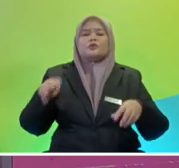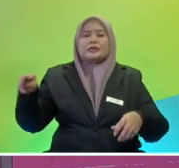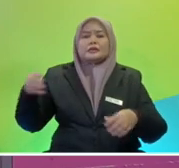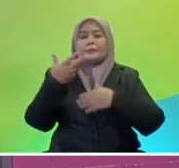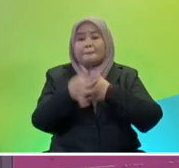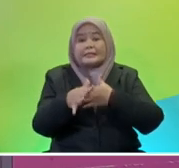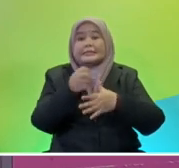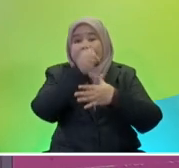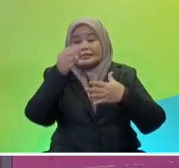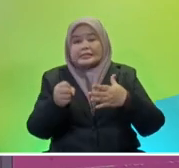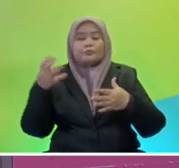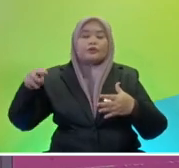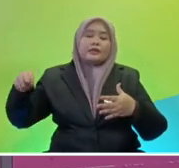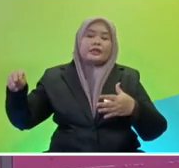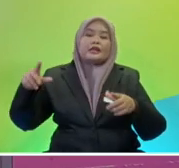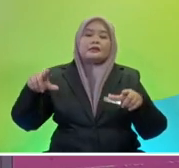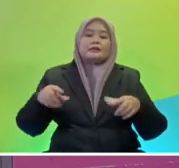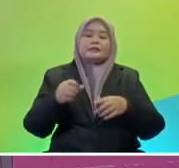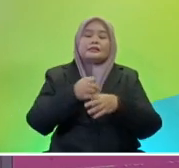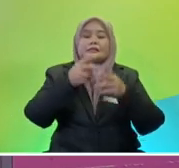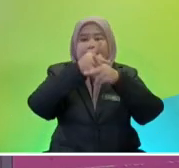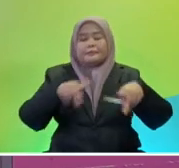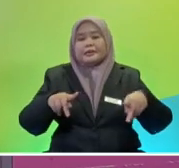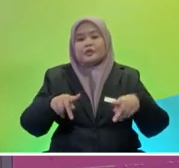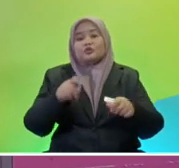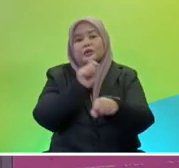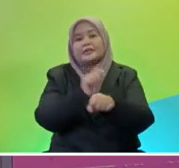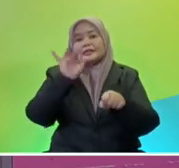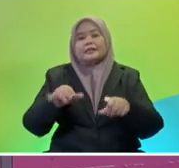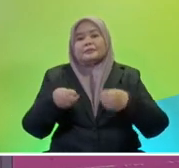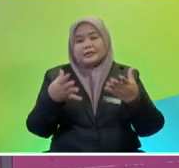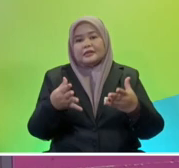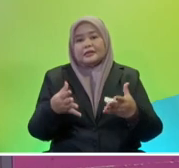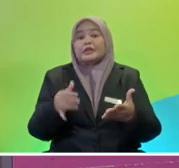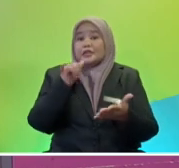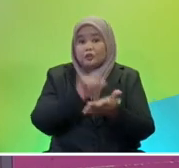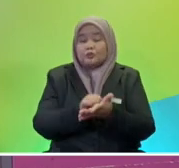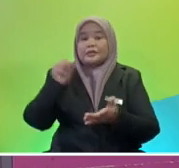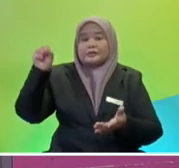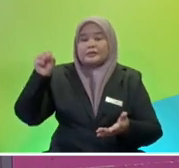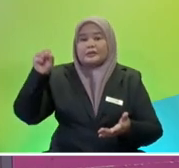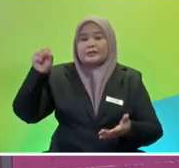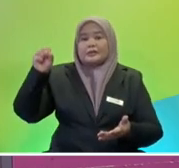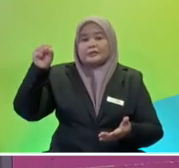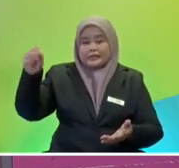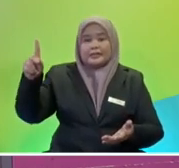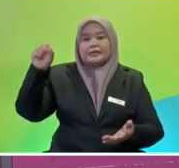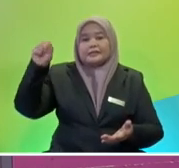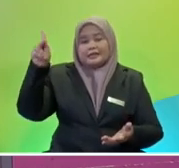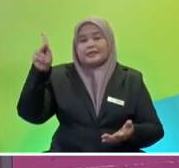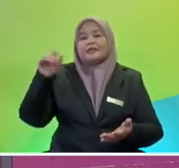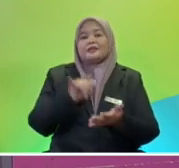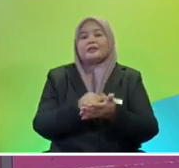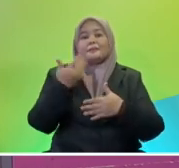setiap tugas dan yang diberikan bagi satu kelompok SD yaitu stand kandungan tadi setelah kita selesai memberikan